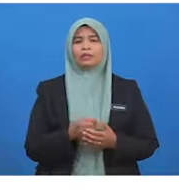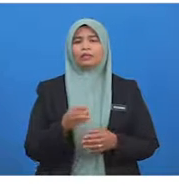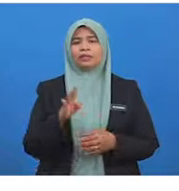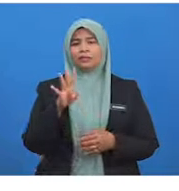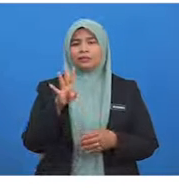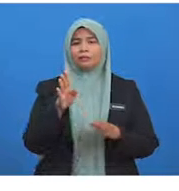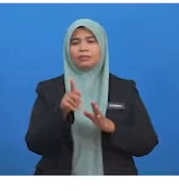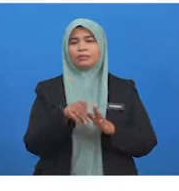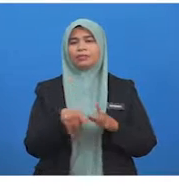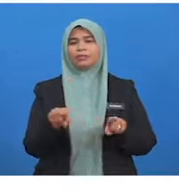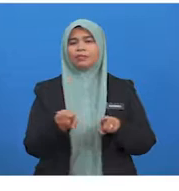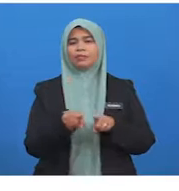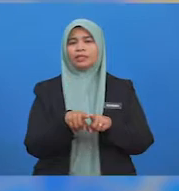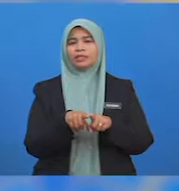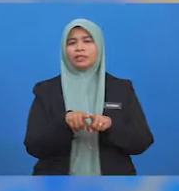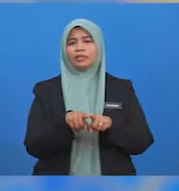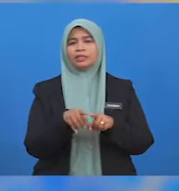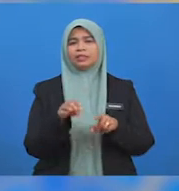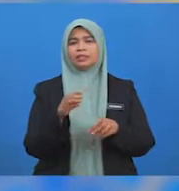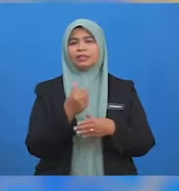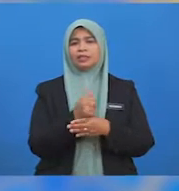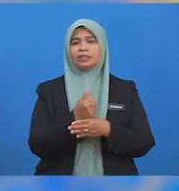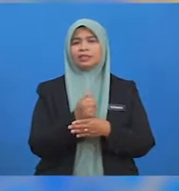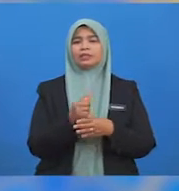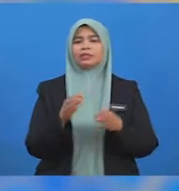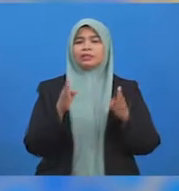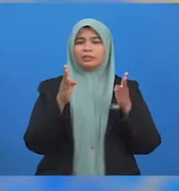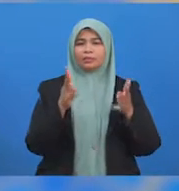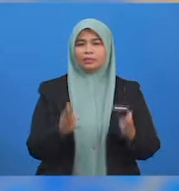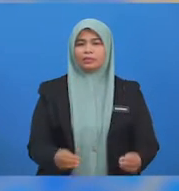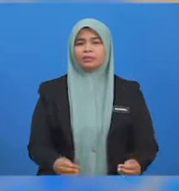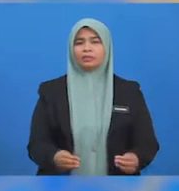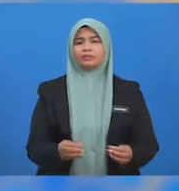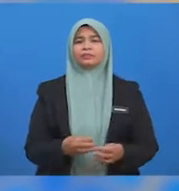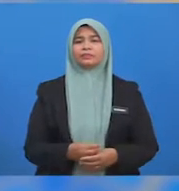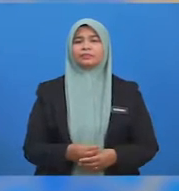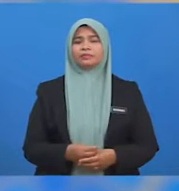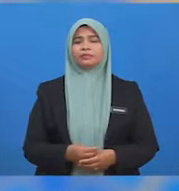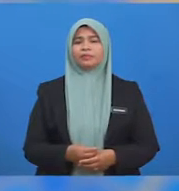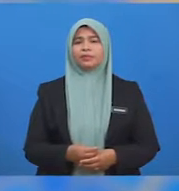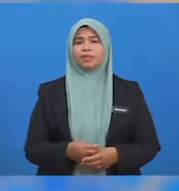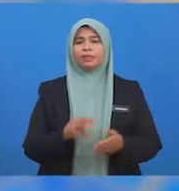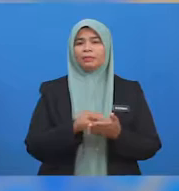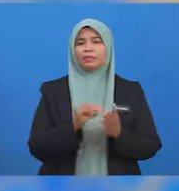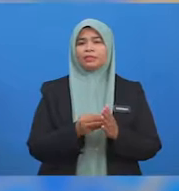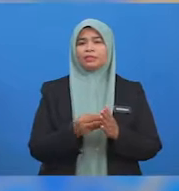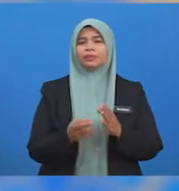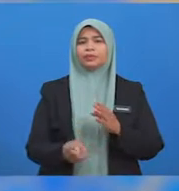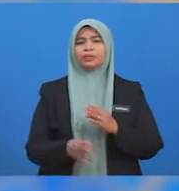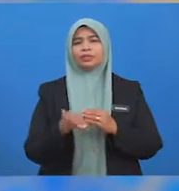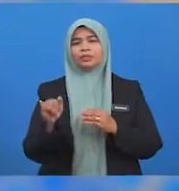sesama manusia. Maksudnya, hukuman untuk sesiapa sahaja yang melakukan jenayah